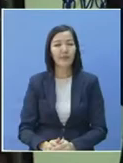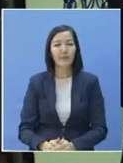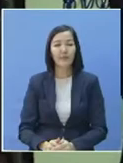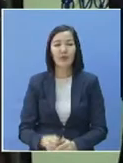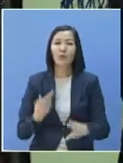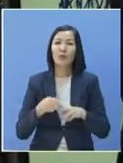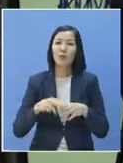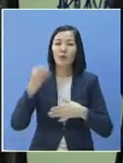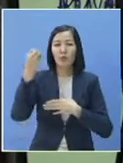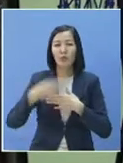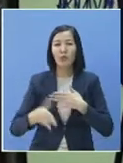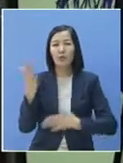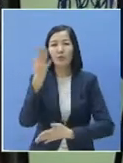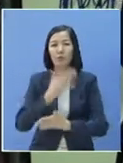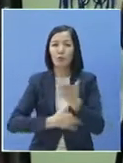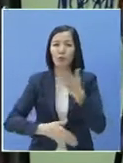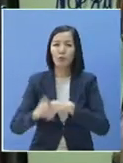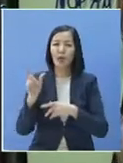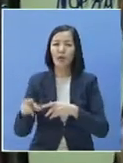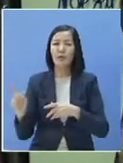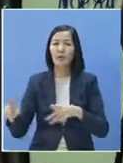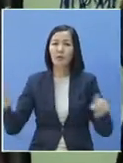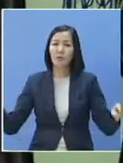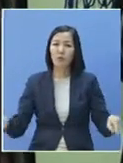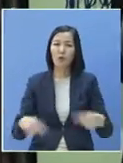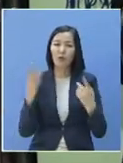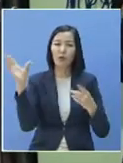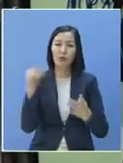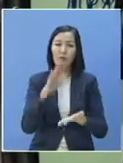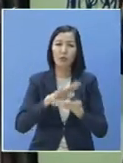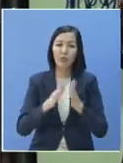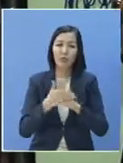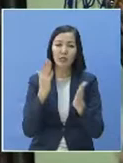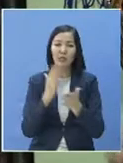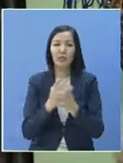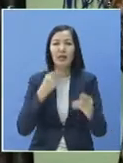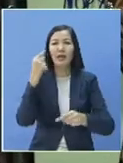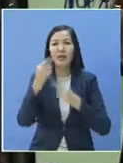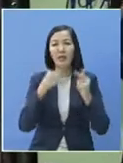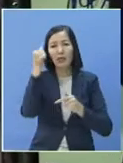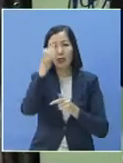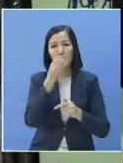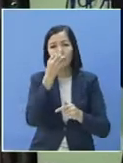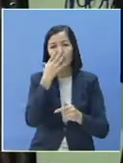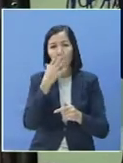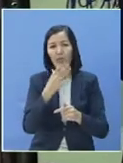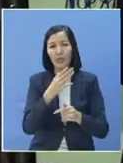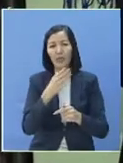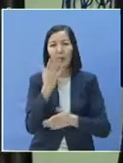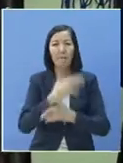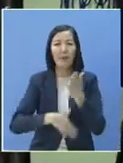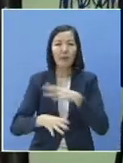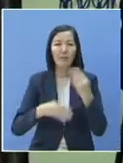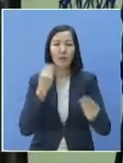Бұл орталықта мүмкіндігі шектеулі адамдарды оңалтуға барлық жағдай жасалғаны көрініп тұр. Келер жылы Токиода паралимпиада ойындар